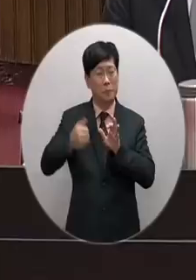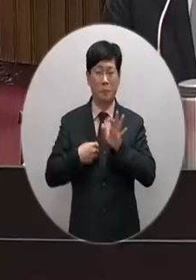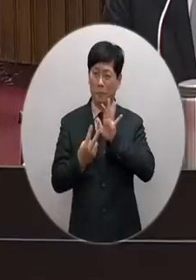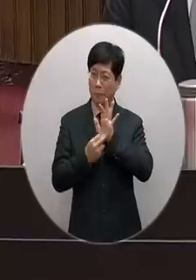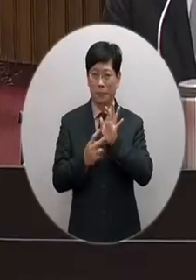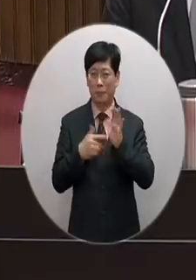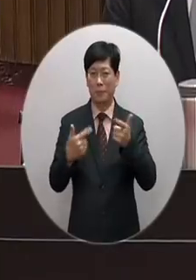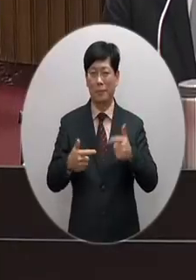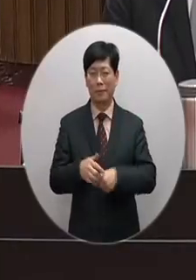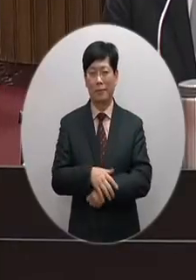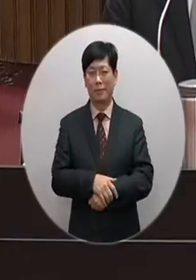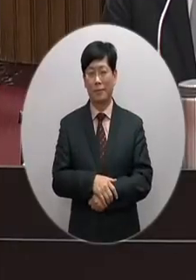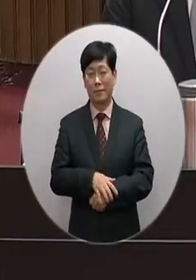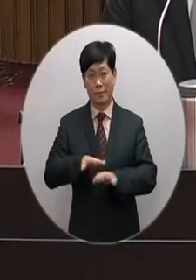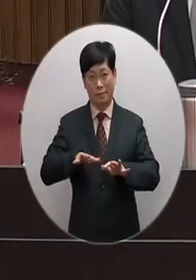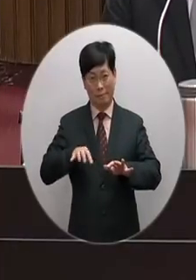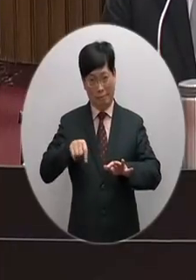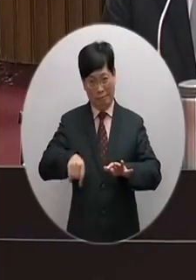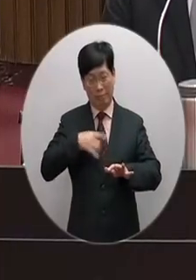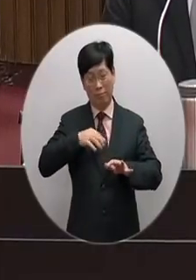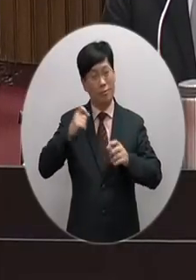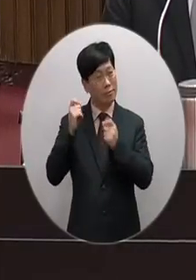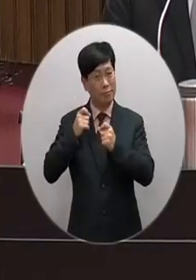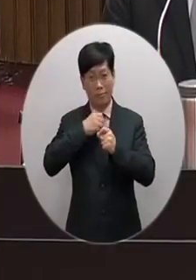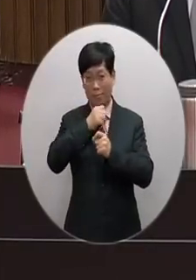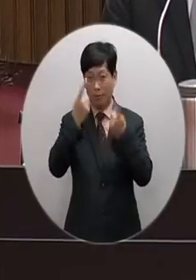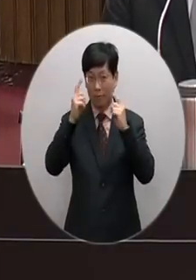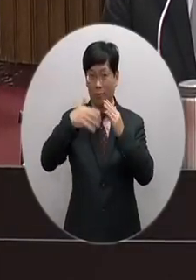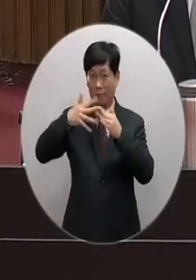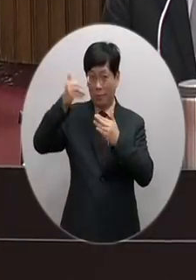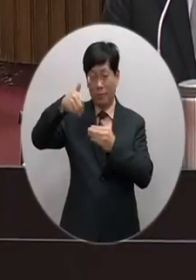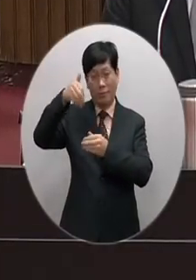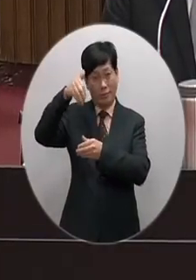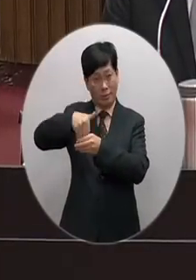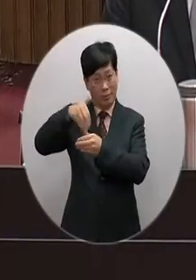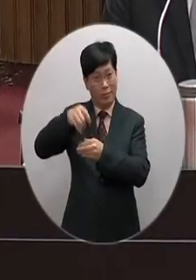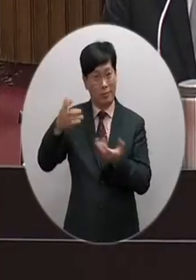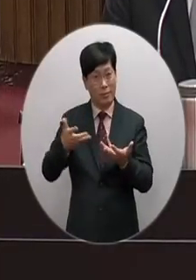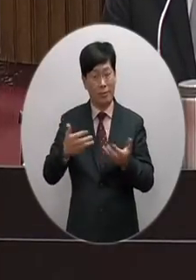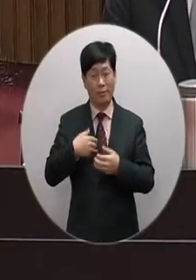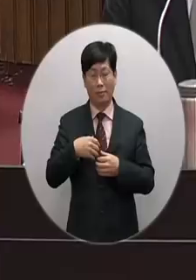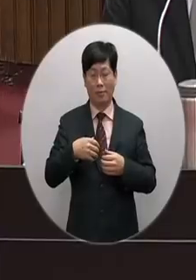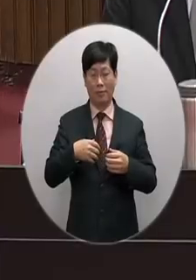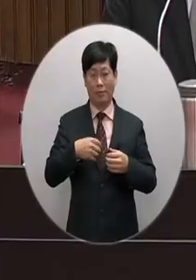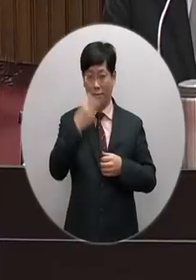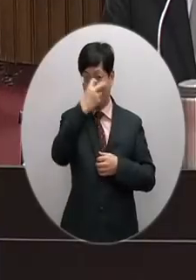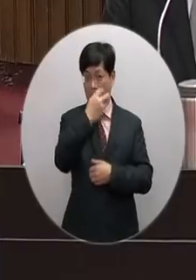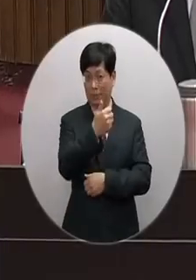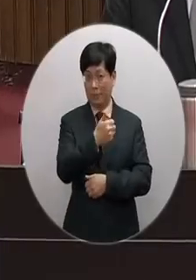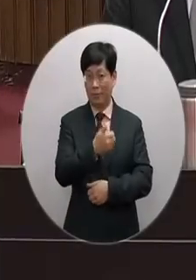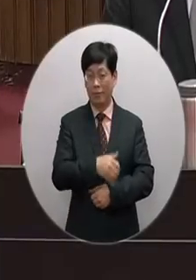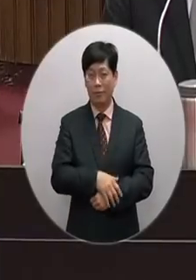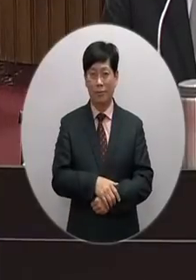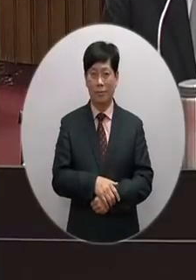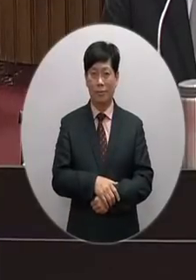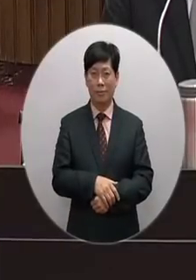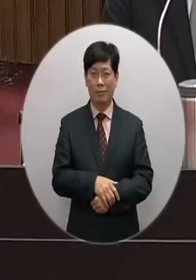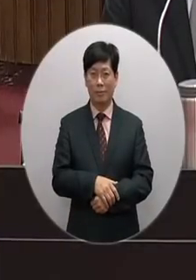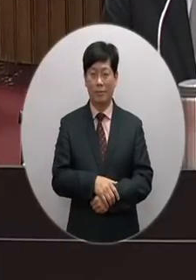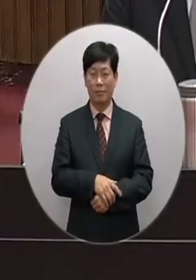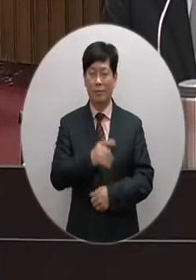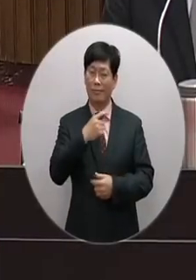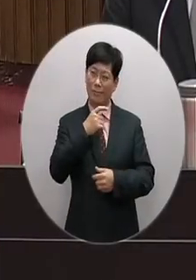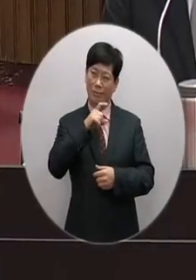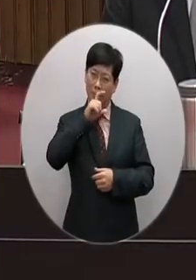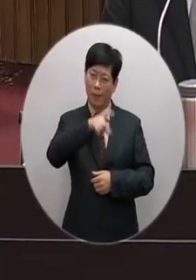了、那这次台大校长的遴选，管中闵这个叫候